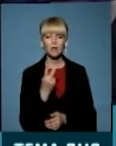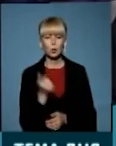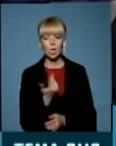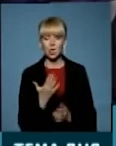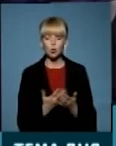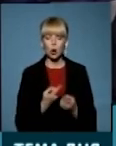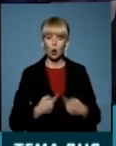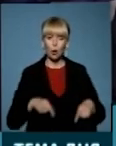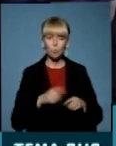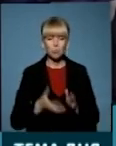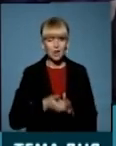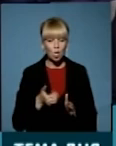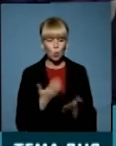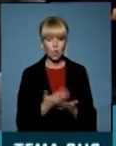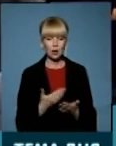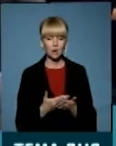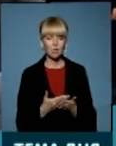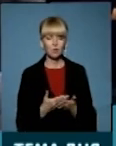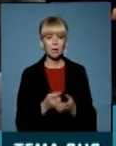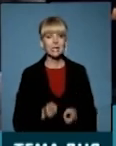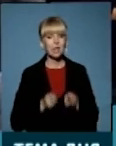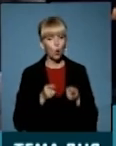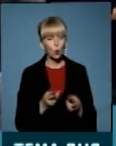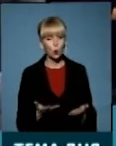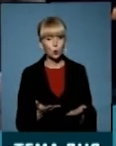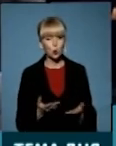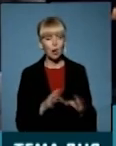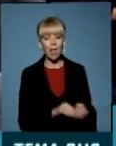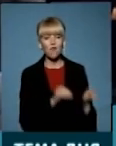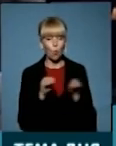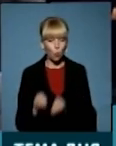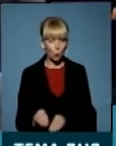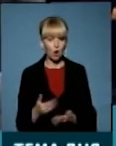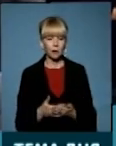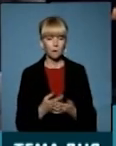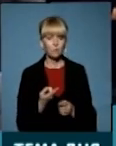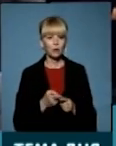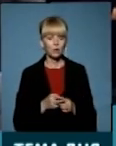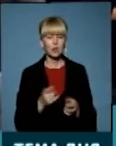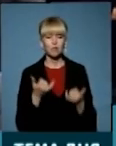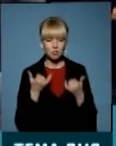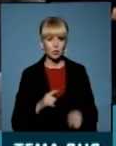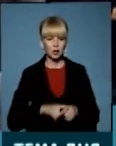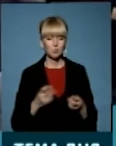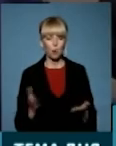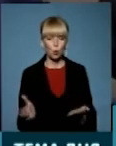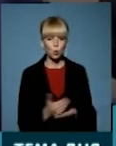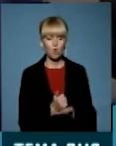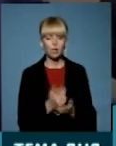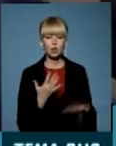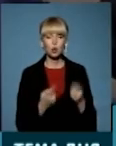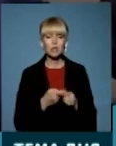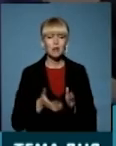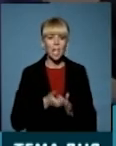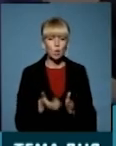якщо це недоліки, які загрожують там евакуації, то це негайно потрібно усувати. Якщо це